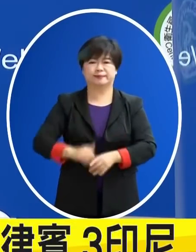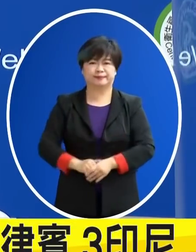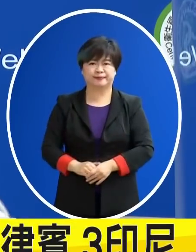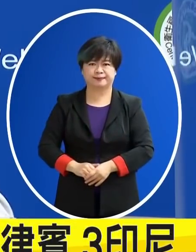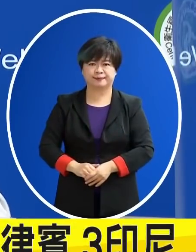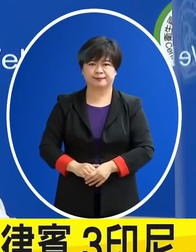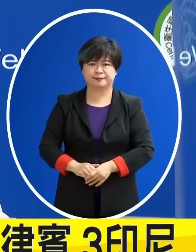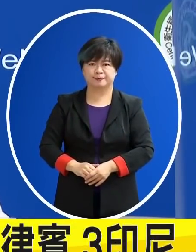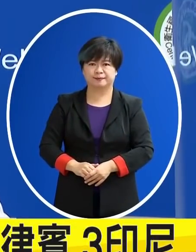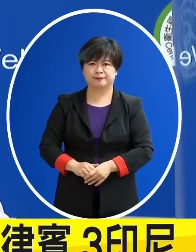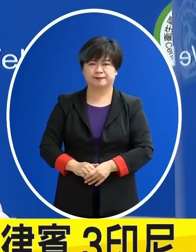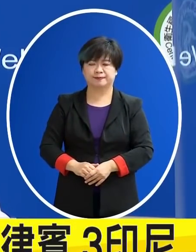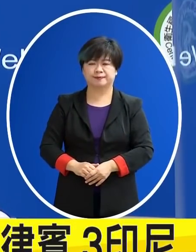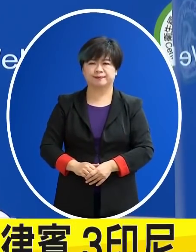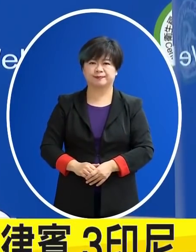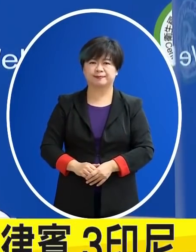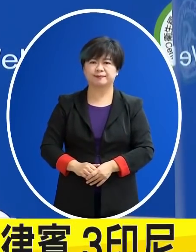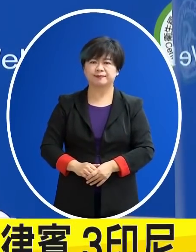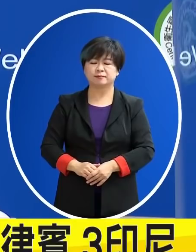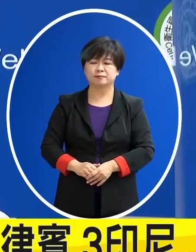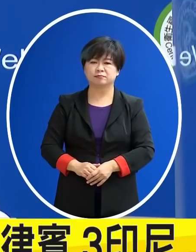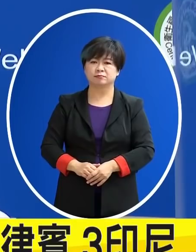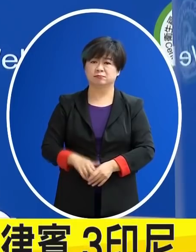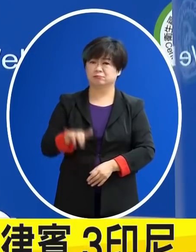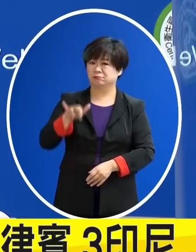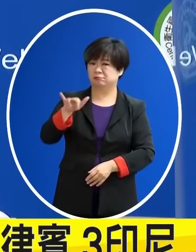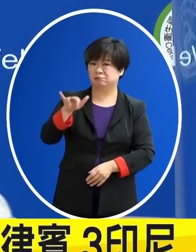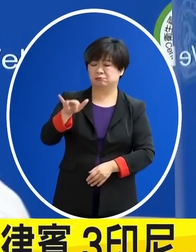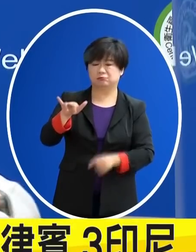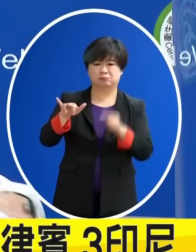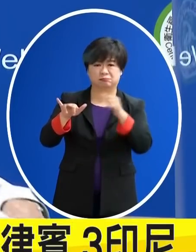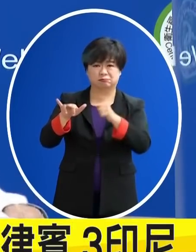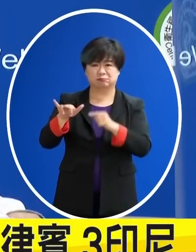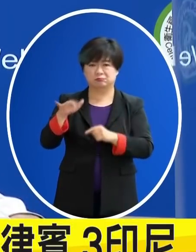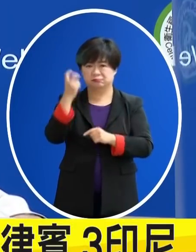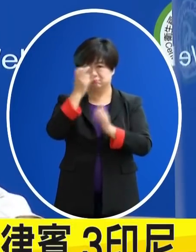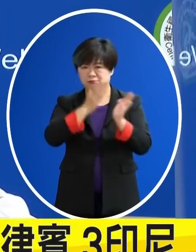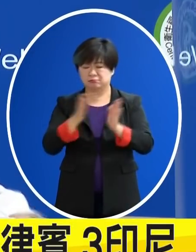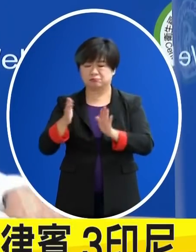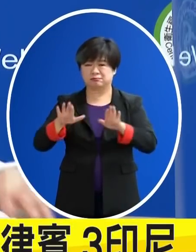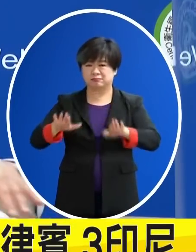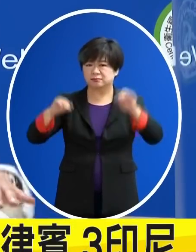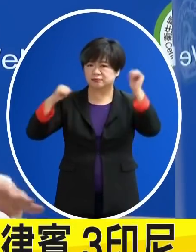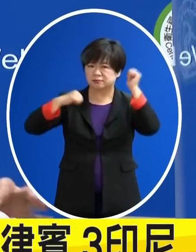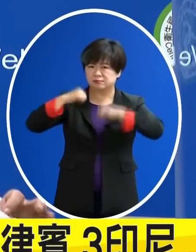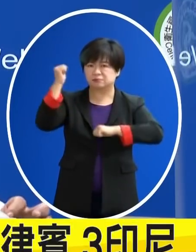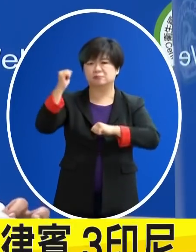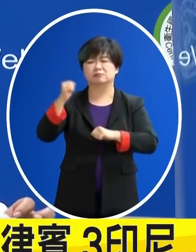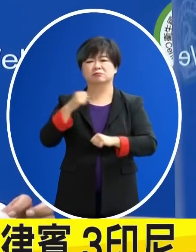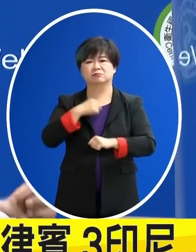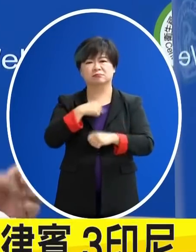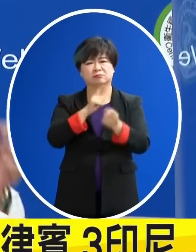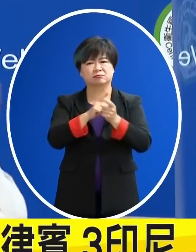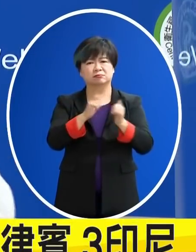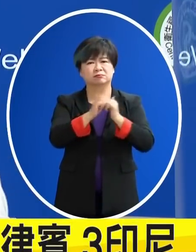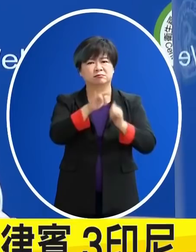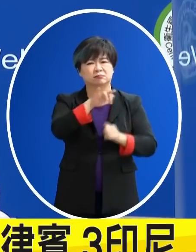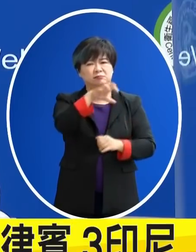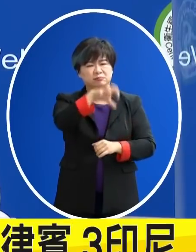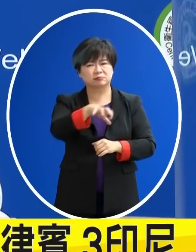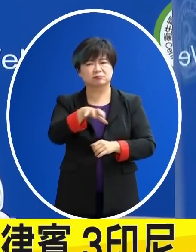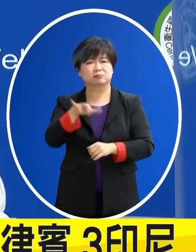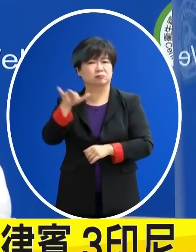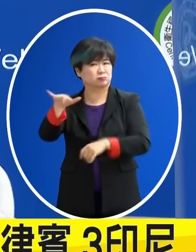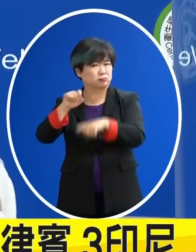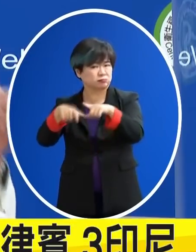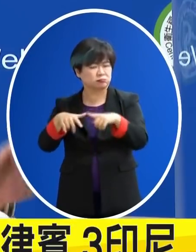好，那有关于这个航空公司相关的一些管理，今天早上我们也跟民航局也跟航空公司这边